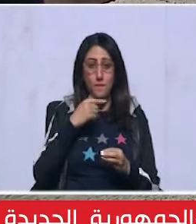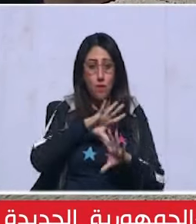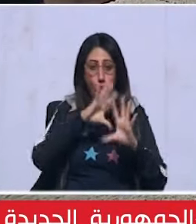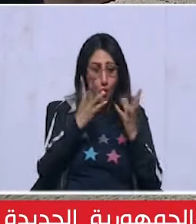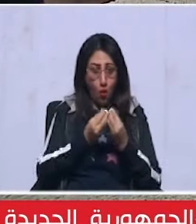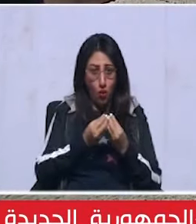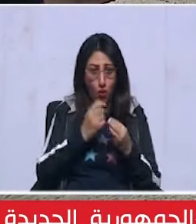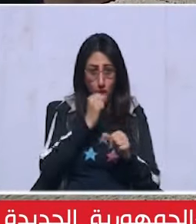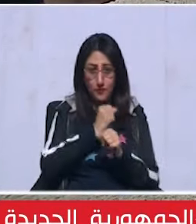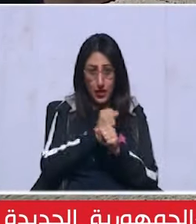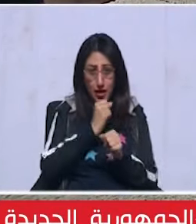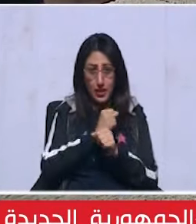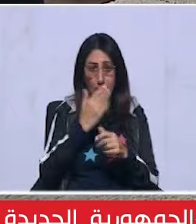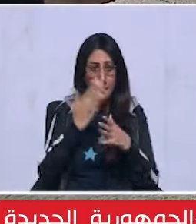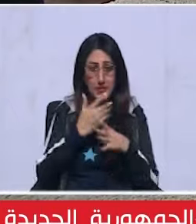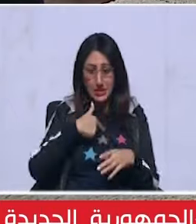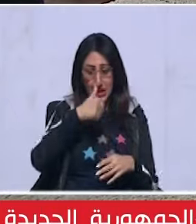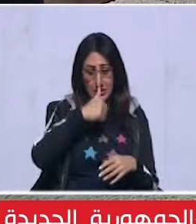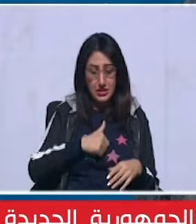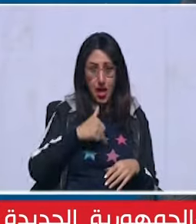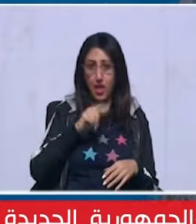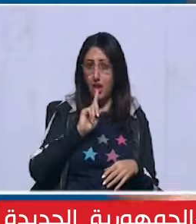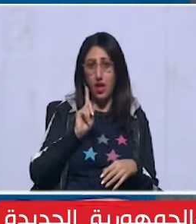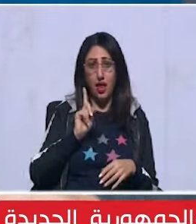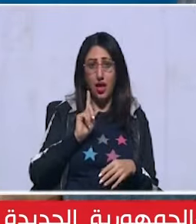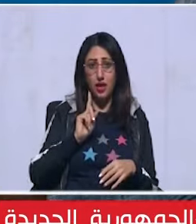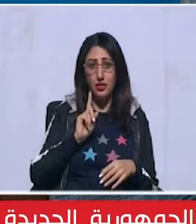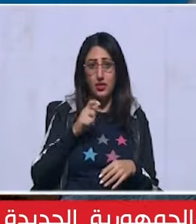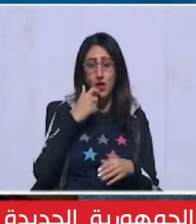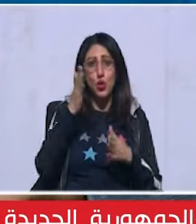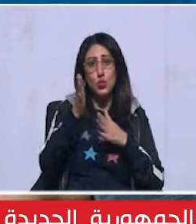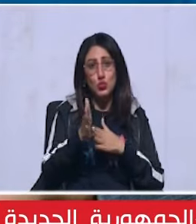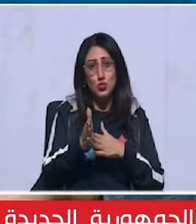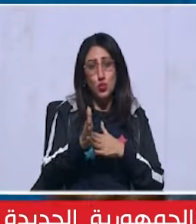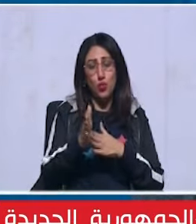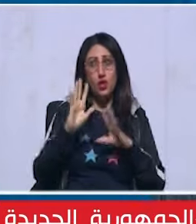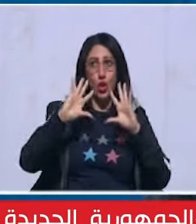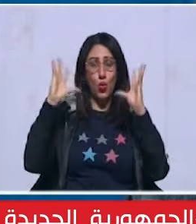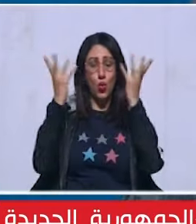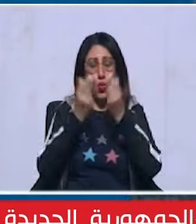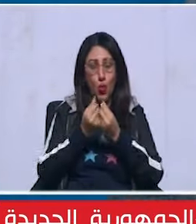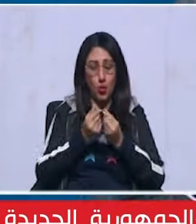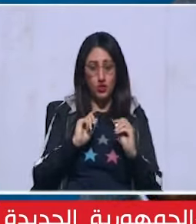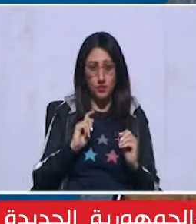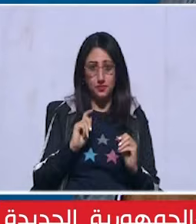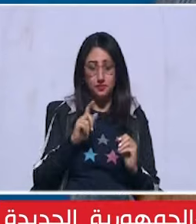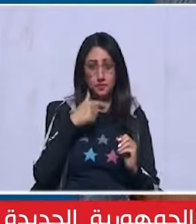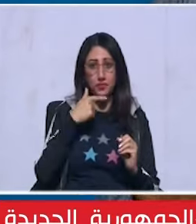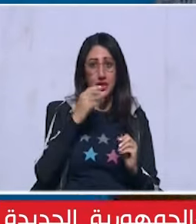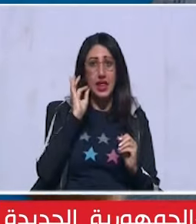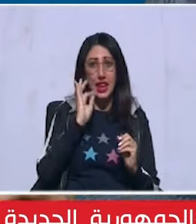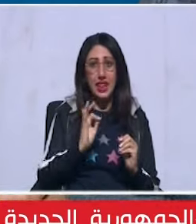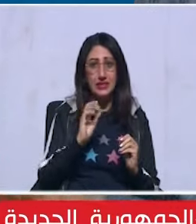محمد ليس بسبب غضب من الله ولكن سنه الله الكونيه وكذلك جعلنا لكل نبي